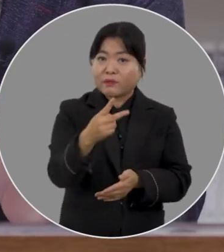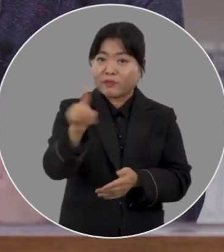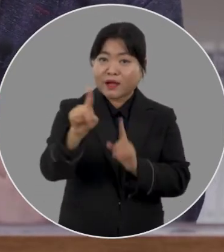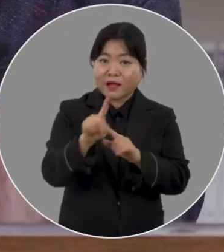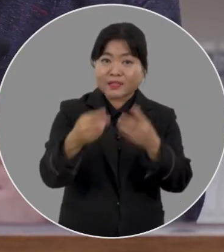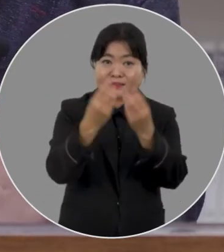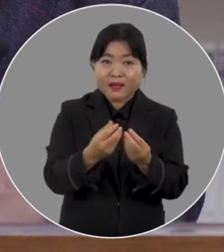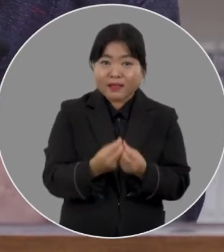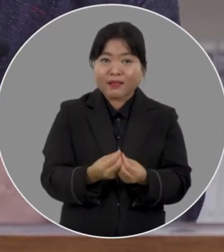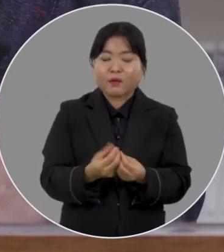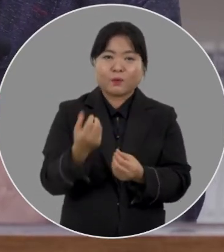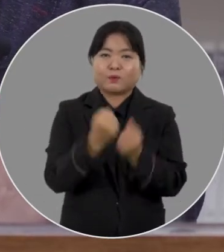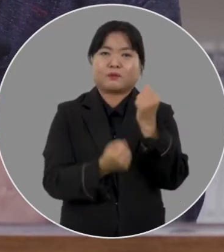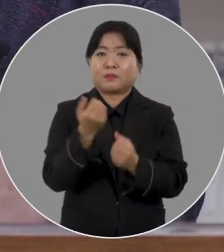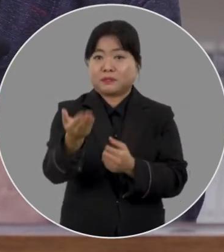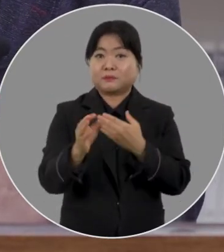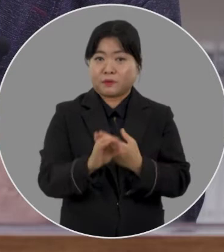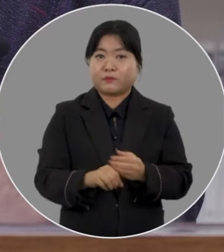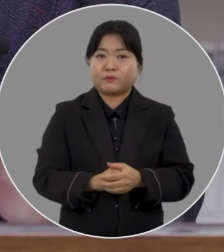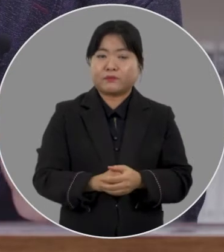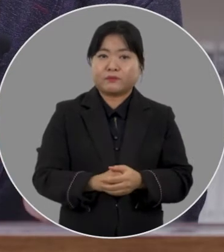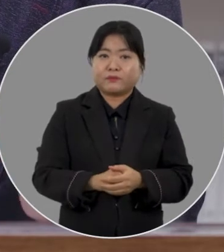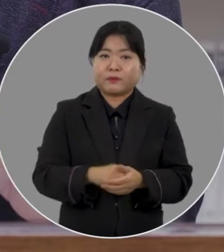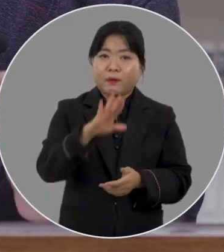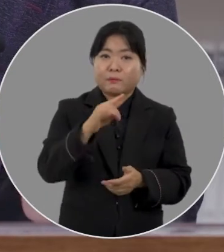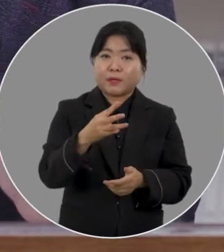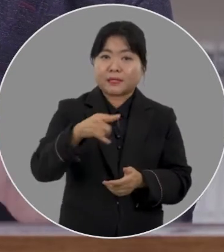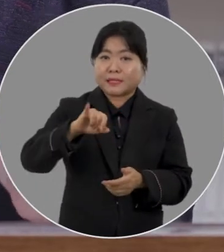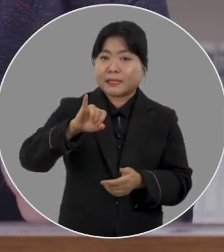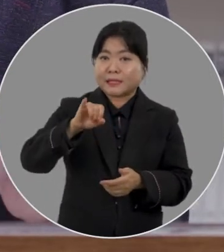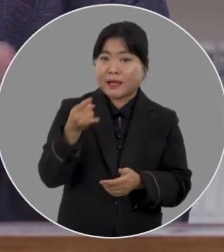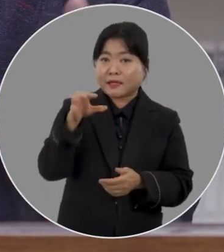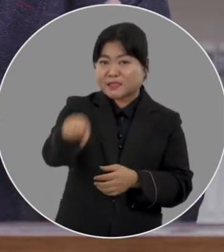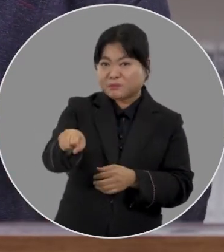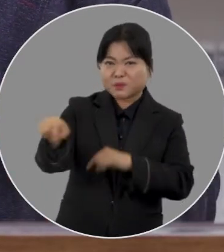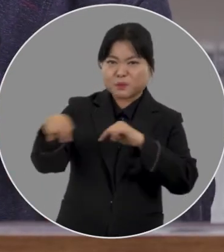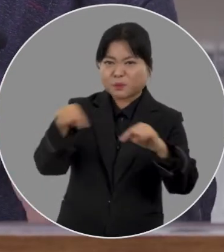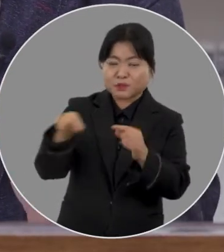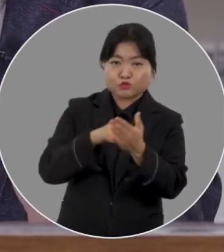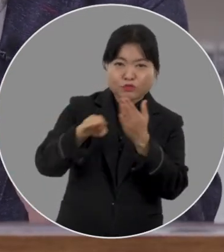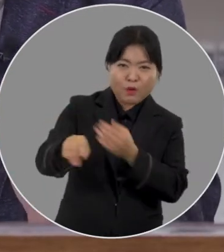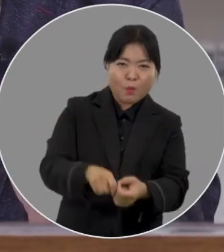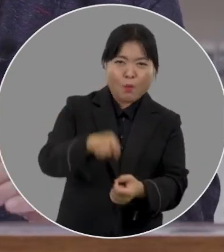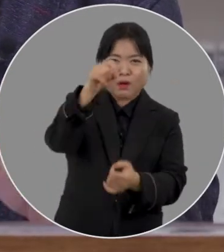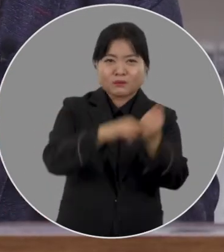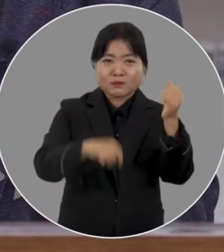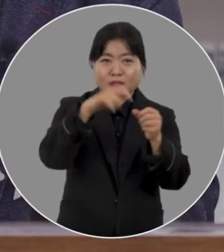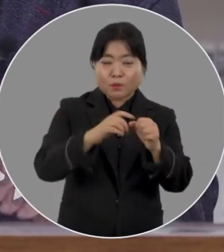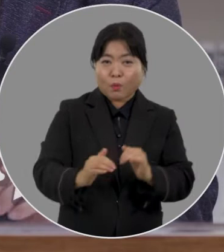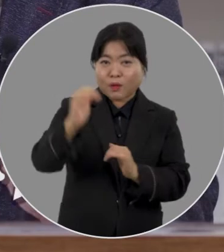그 상황 사례를 예로 들어 말씀드리면 벨기에 식민 통치 이후에 오랜 역사적 과정